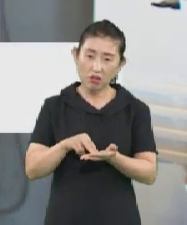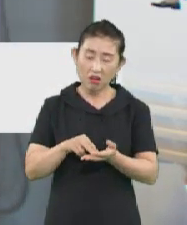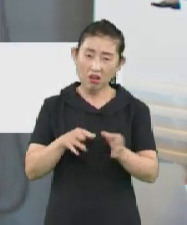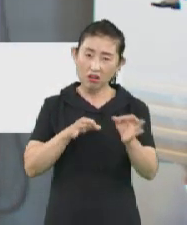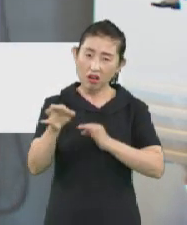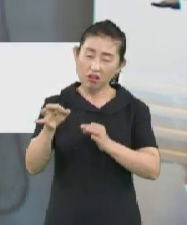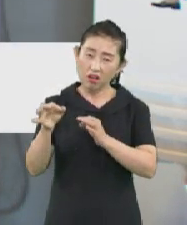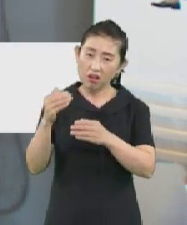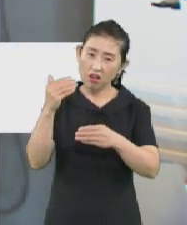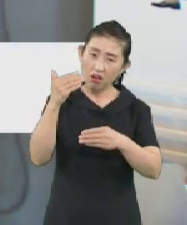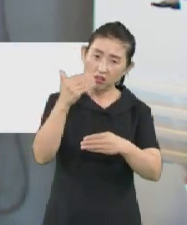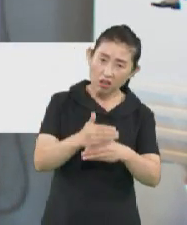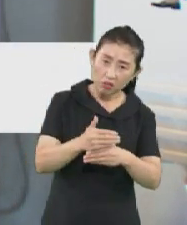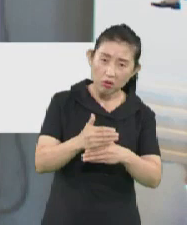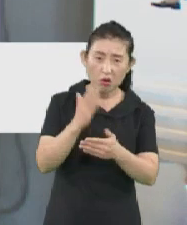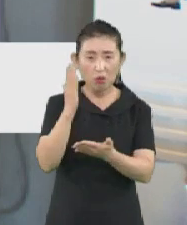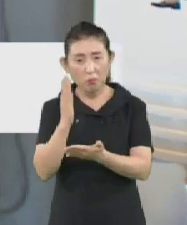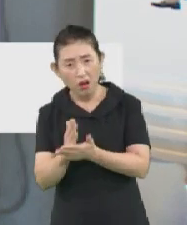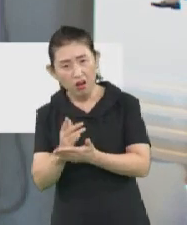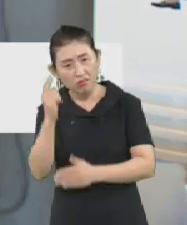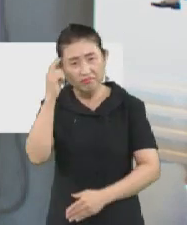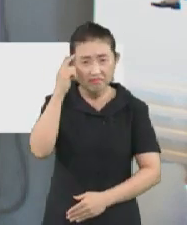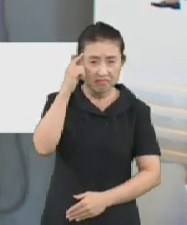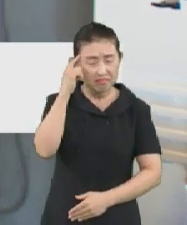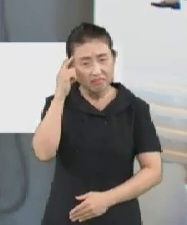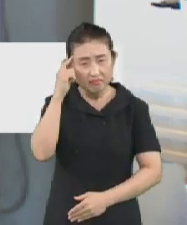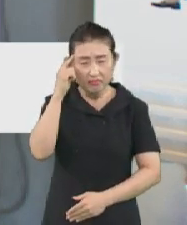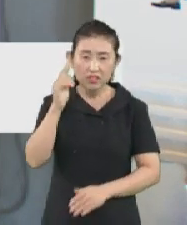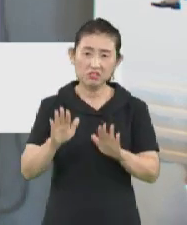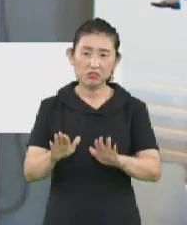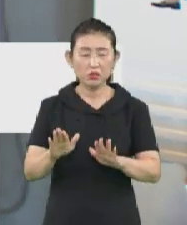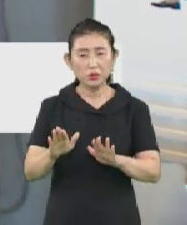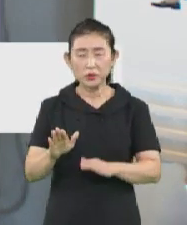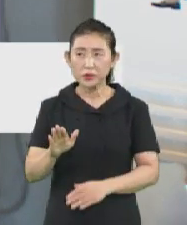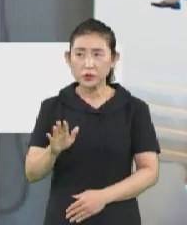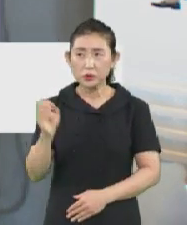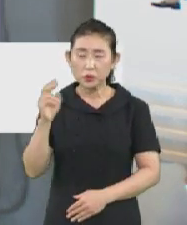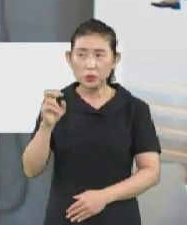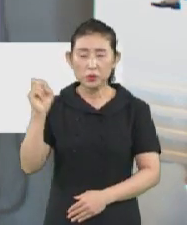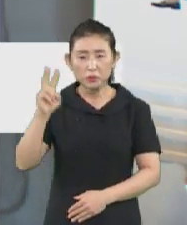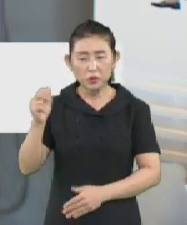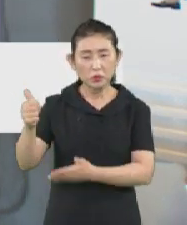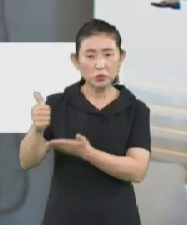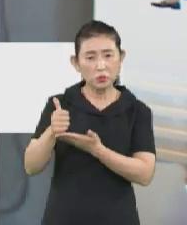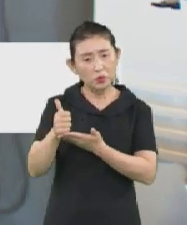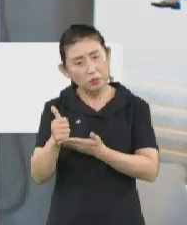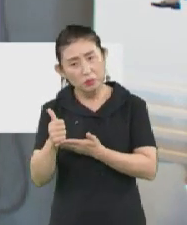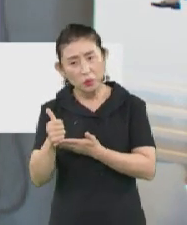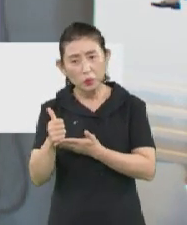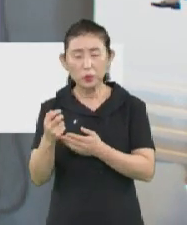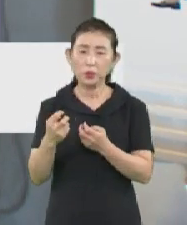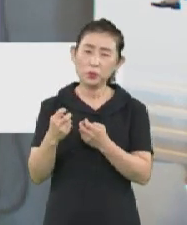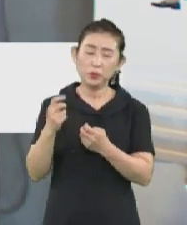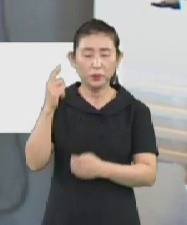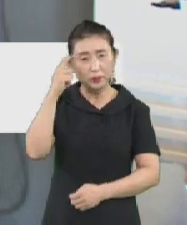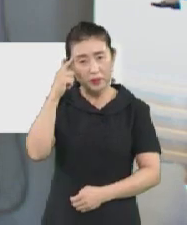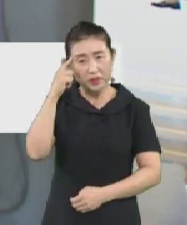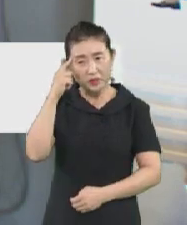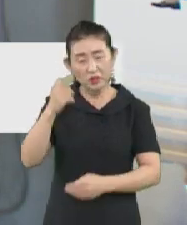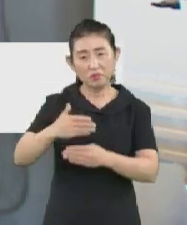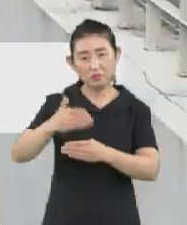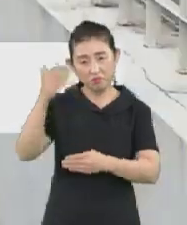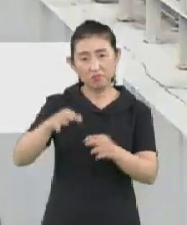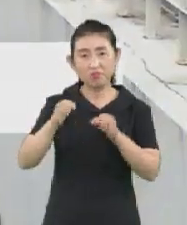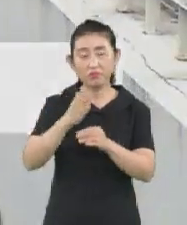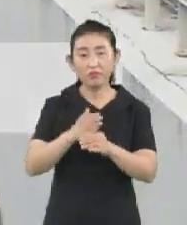운영을 쉴까 말까 그 생각을 한번 했다가 혹시라도 단골 손님이 한 분이라도 더